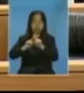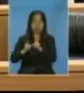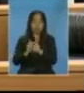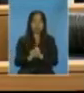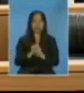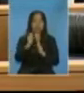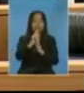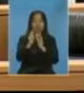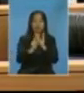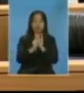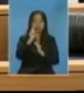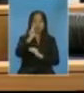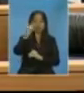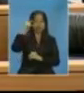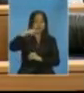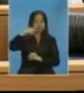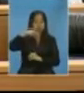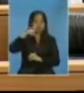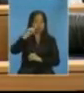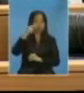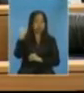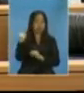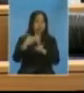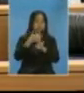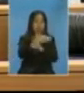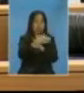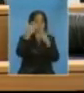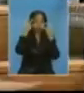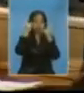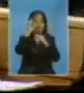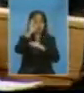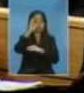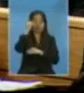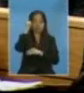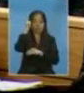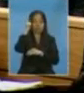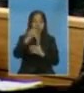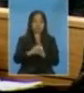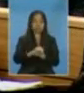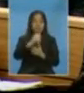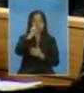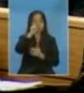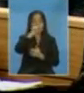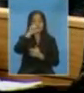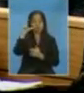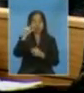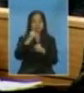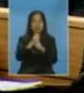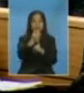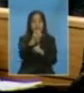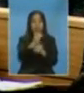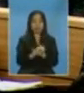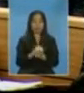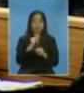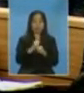ายกู้เงินพิเศษครั้งใหญ่ที่สุดก็สมัยรัฐบาลท่านนายกทักษิณ700,000 ล้านเอาไปทำอะไรเอาไป